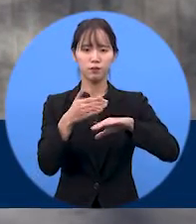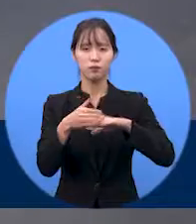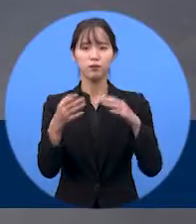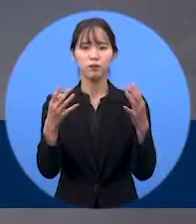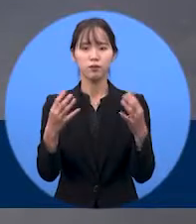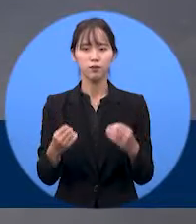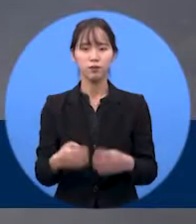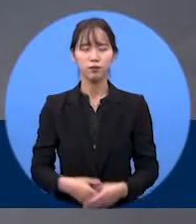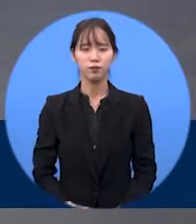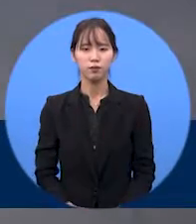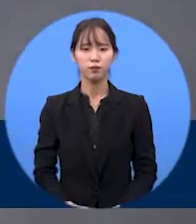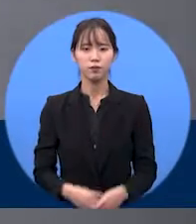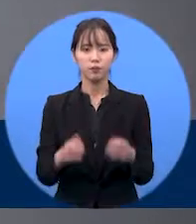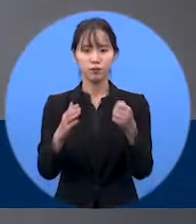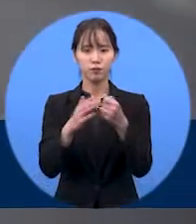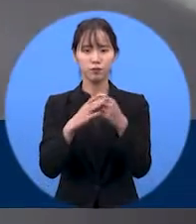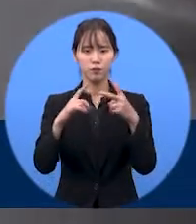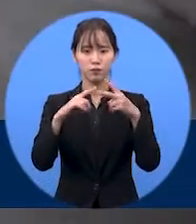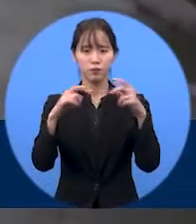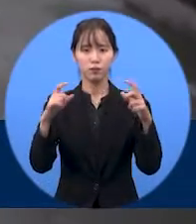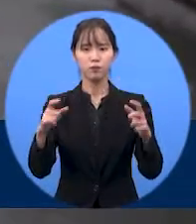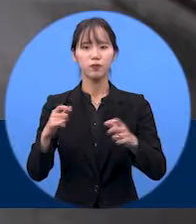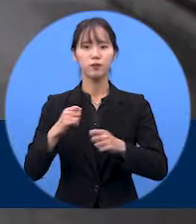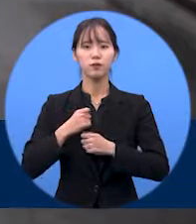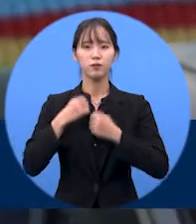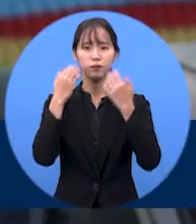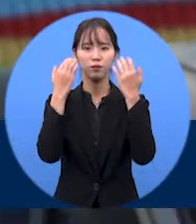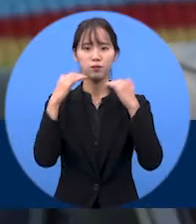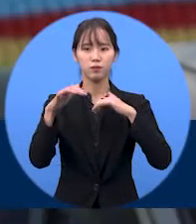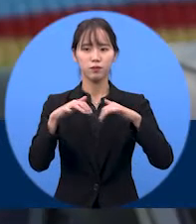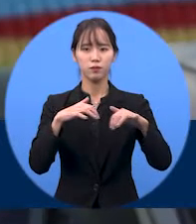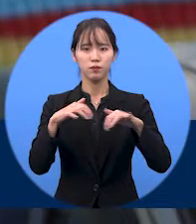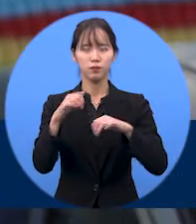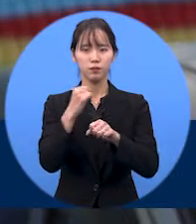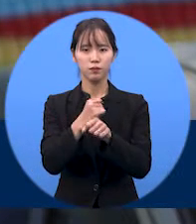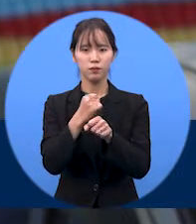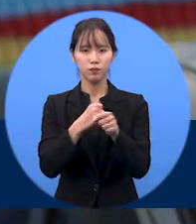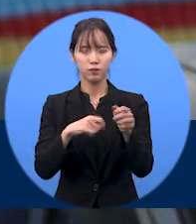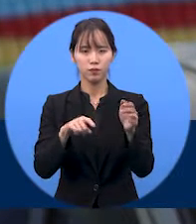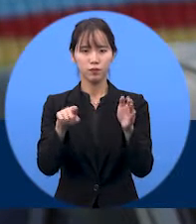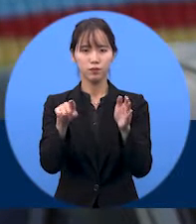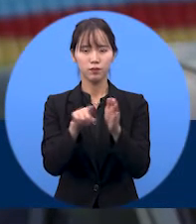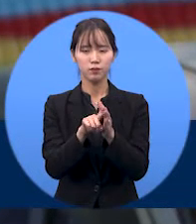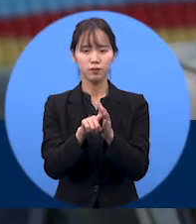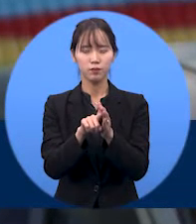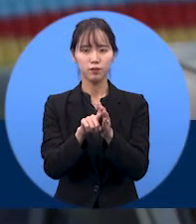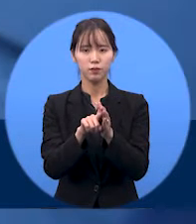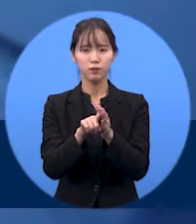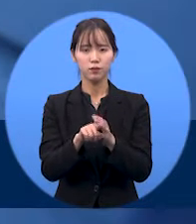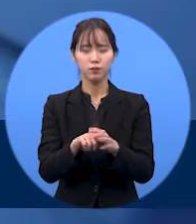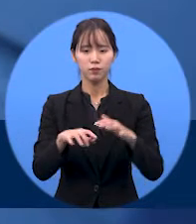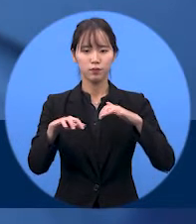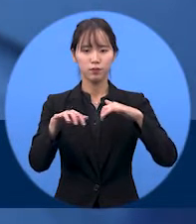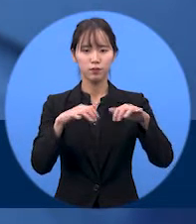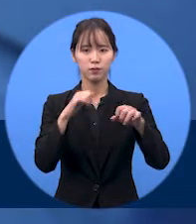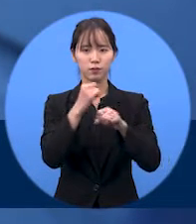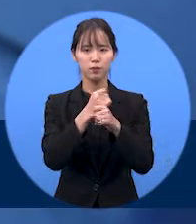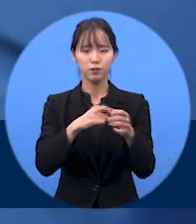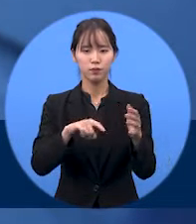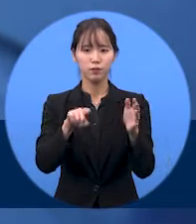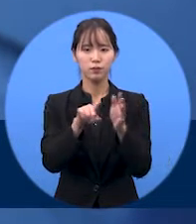왔습니다. 이에 동대문구는 안전한 학교길 조성 사업의 일환으로 누구나 찾고 싶어하는 골목길을 만들기